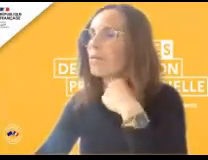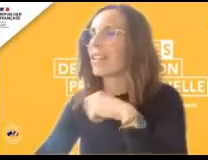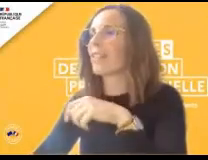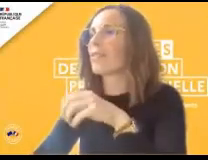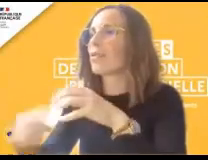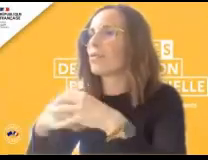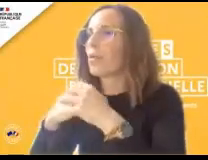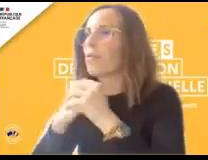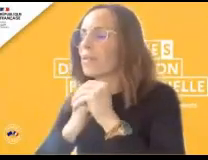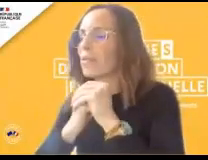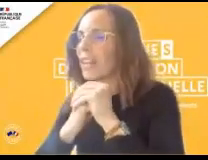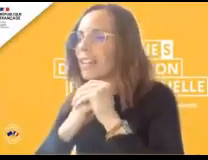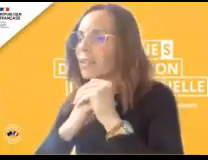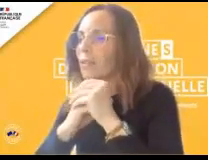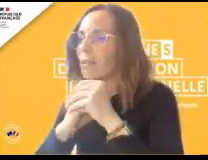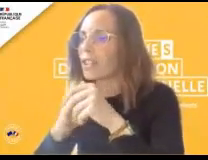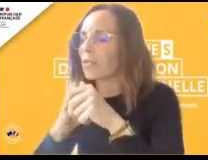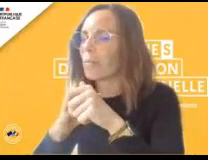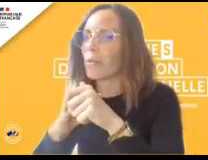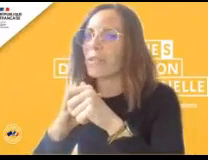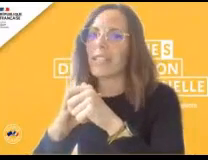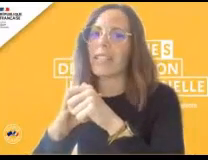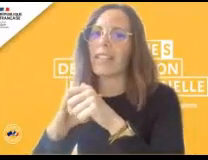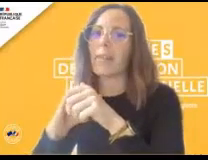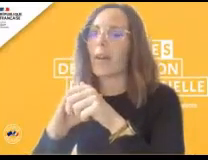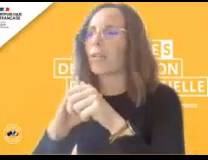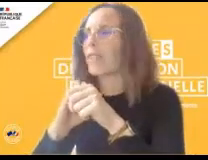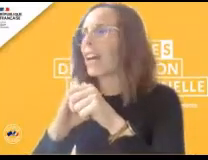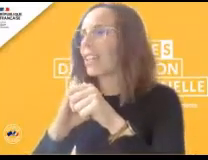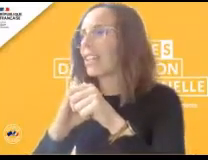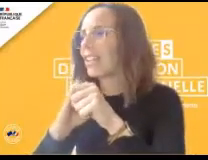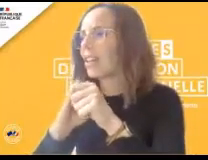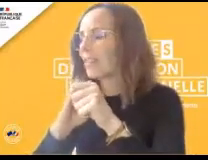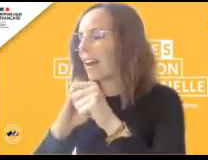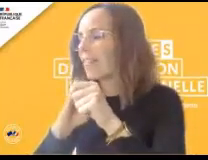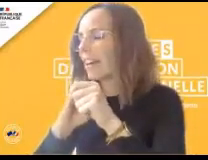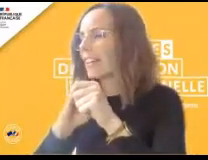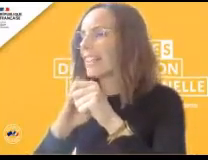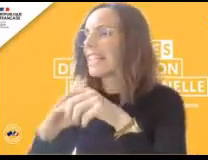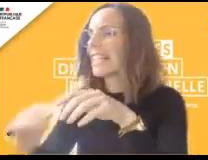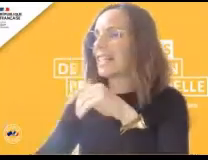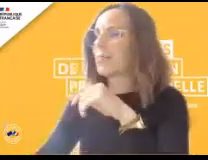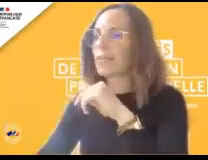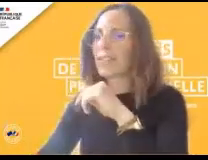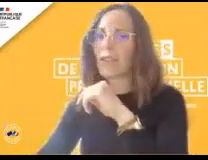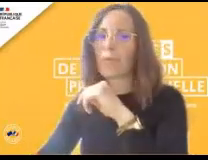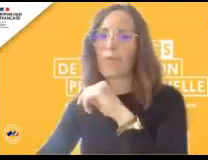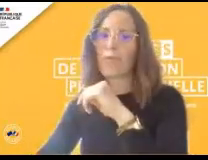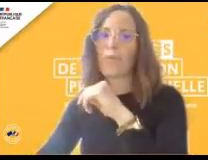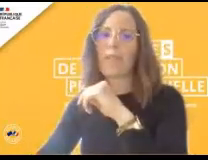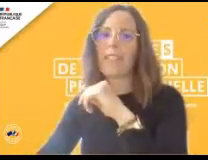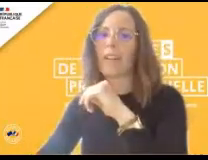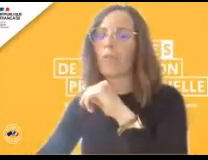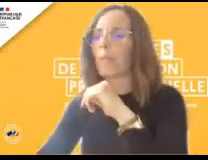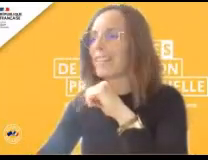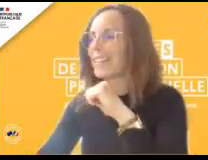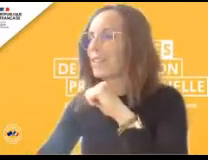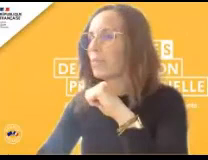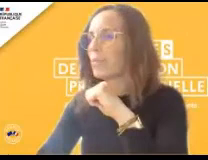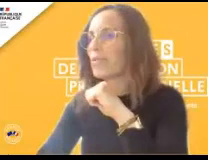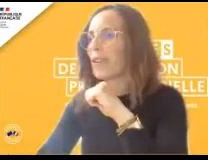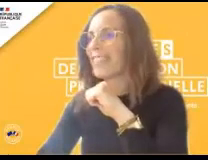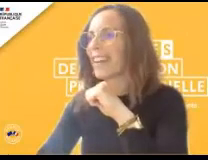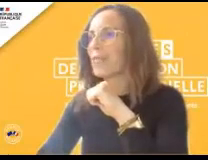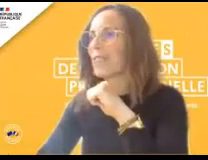du conseil en évolution professionnelle dans notre région, mais aussi des partenaires avec lesquels on travaille. C'est pour ça que je suis accompagnée